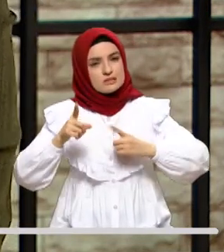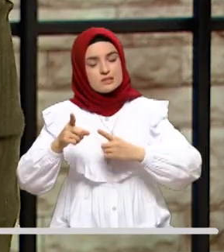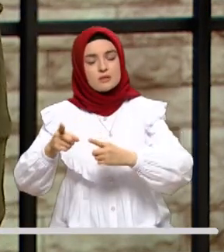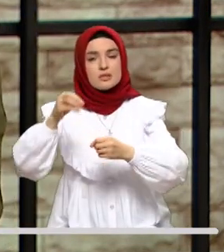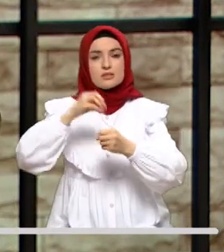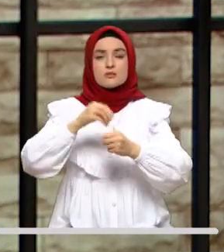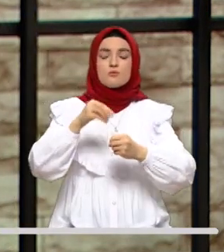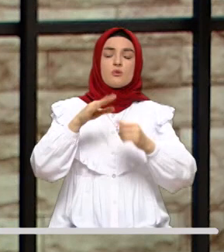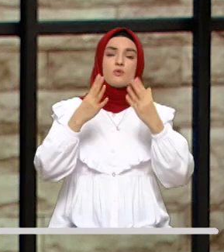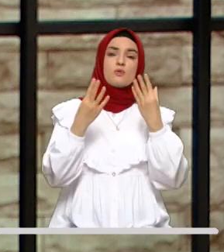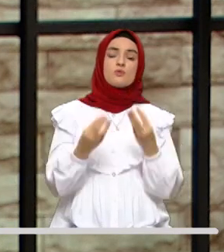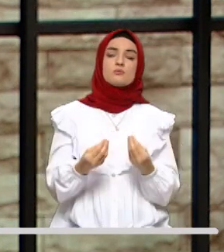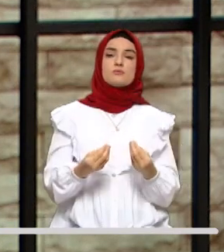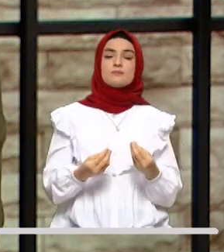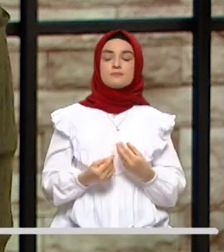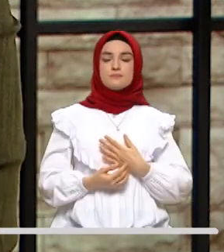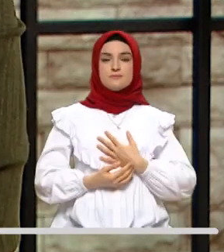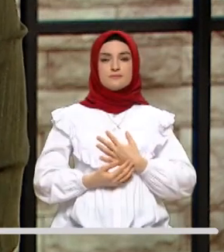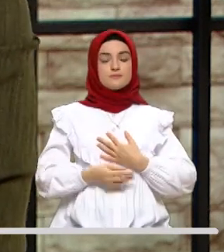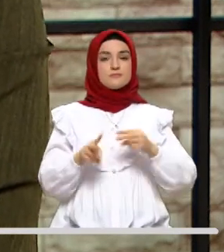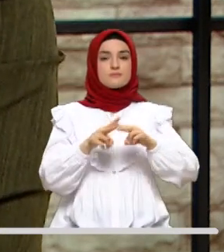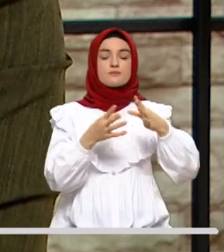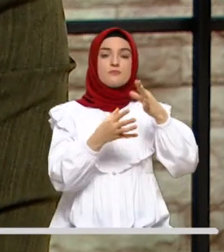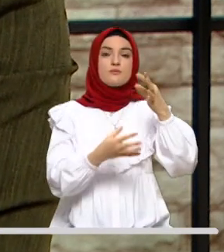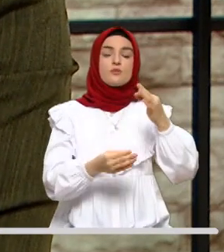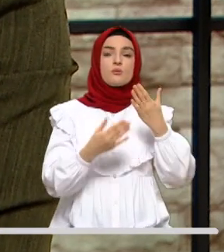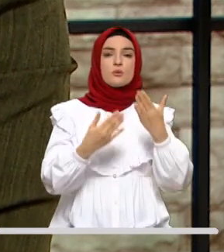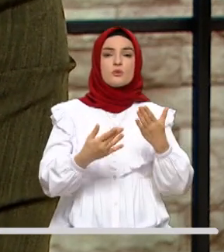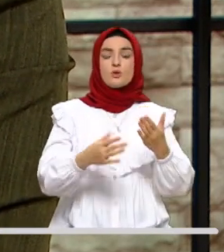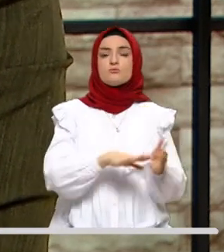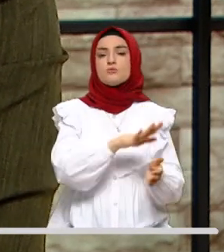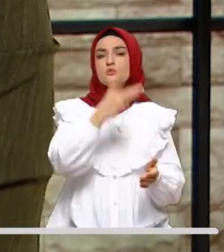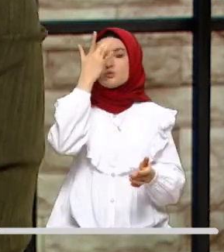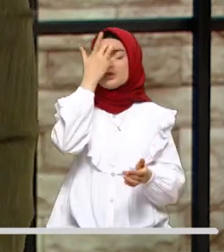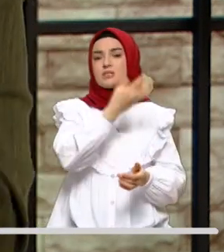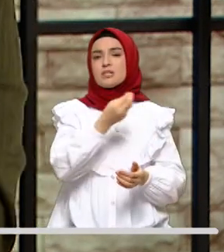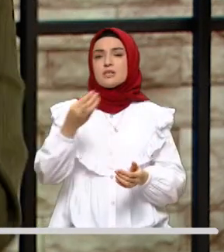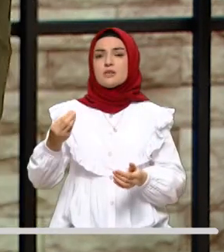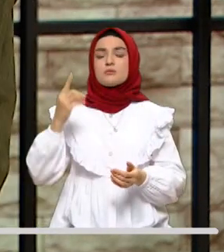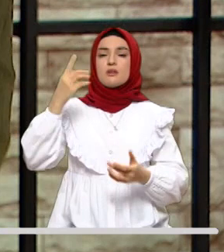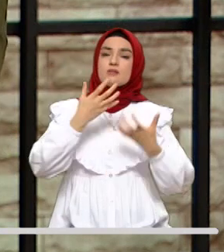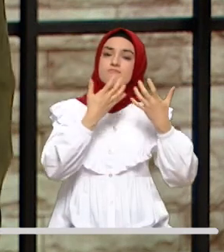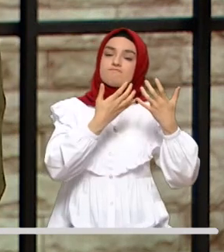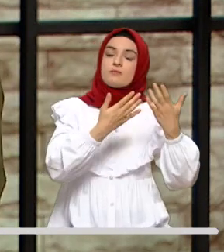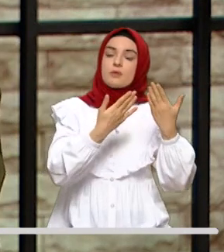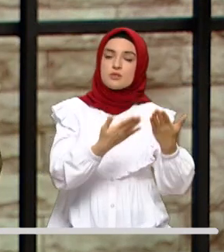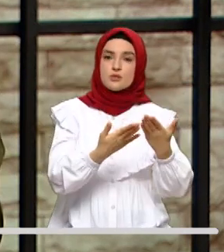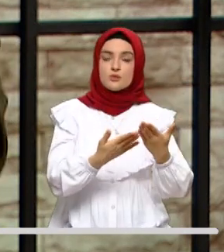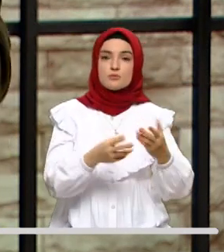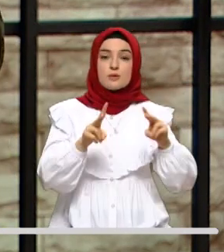bunun gibi olmuştur. Başta evet. Mehmet Akif olmak üzere. Bütün şehitlerimize Cenab-ı Hak'tan rahmet diliyorum. Tamam. Mehmet Akif'in